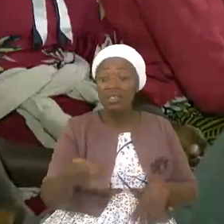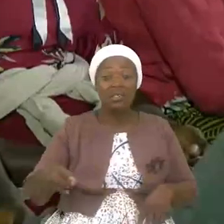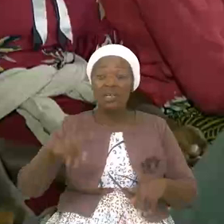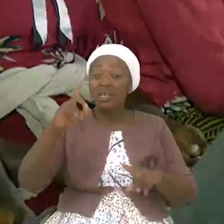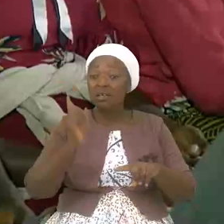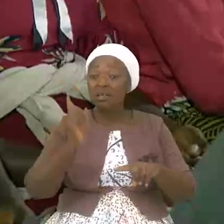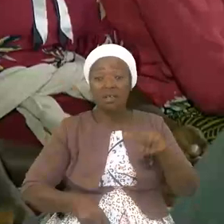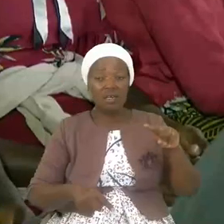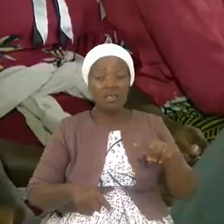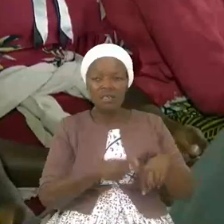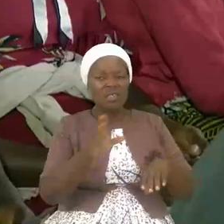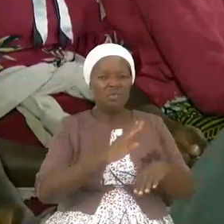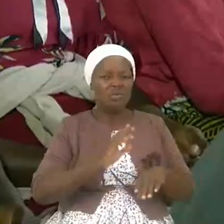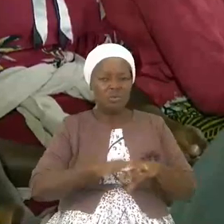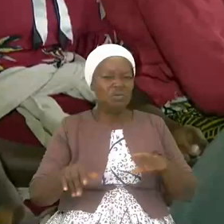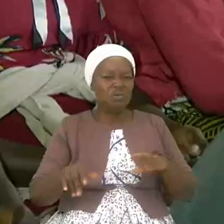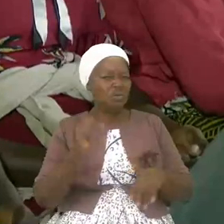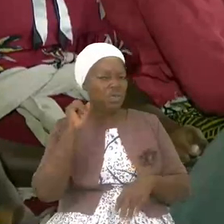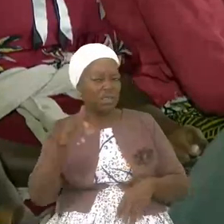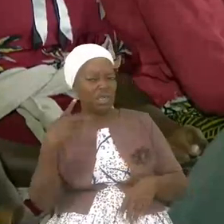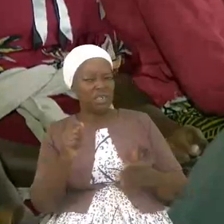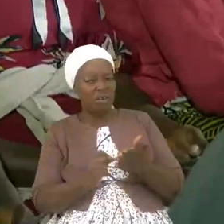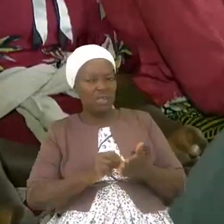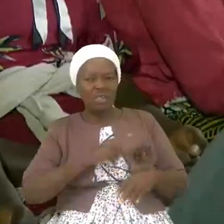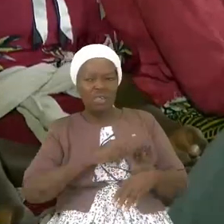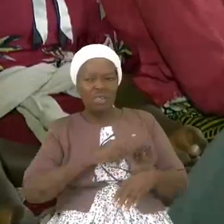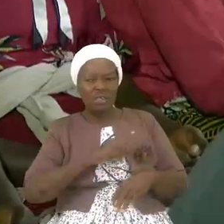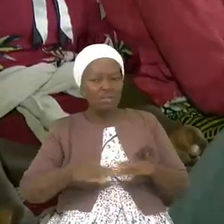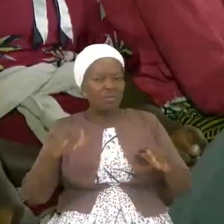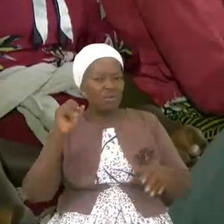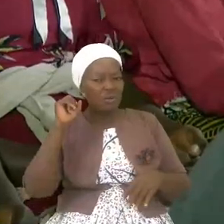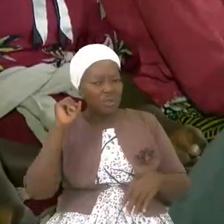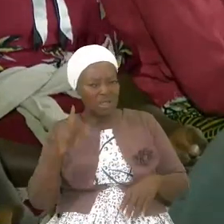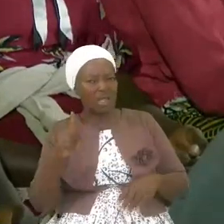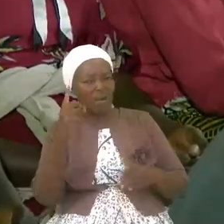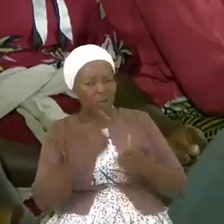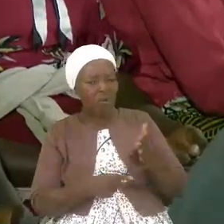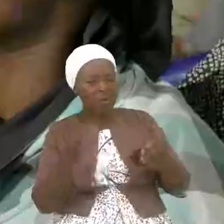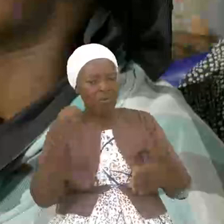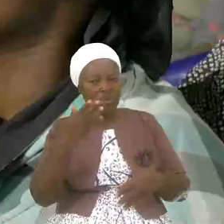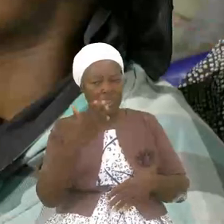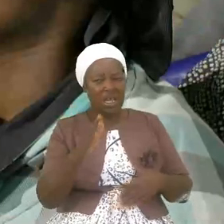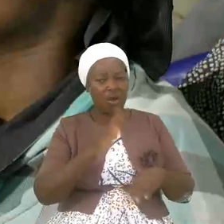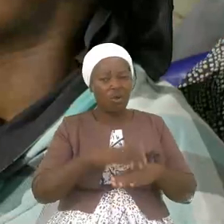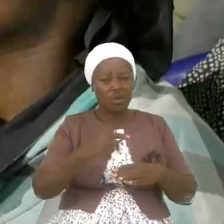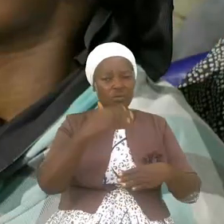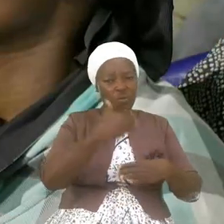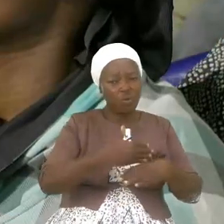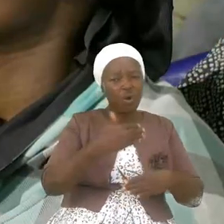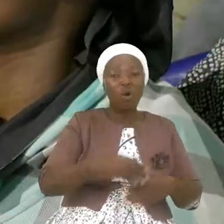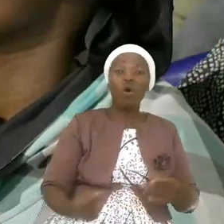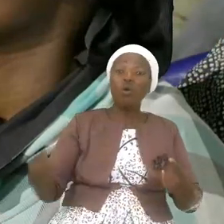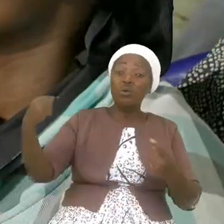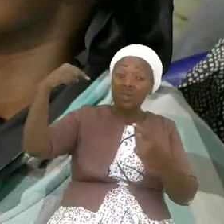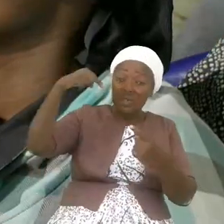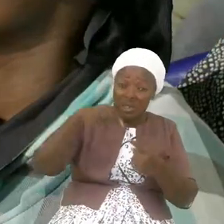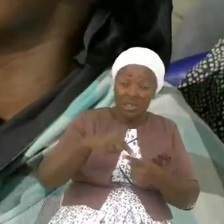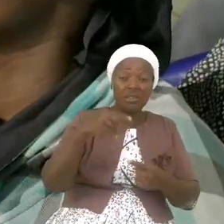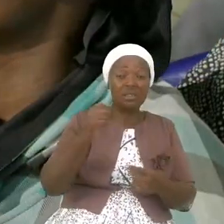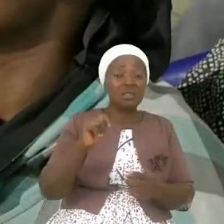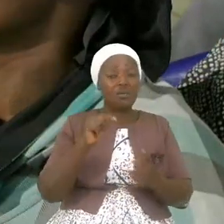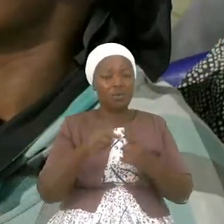lire. Ils n'ont pas compris l'écriture. Ils n'ont pas compris ce qui était écrit au mur. Jusqu'à ce que la